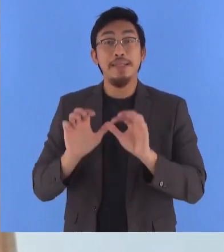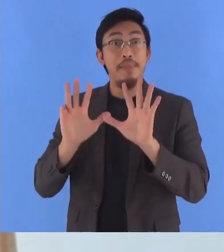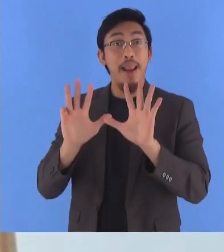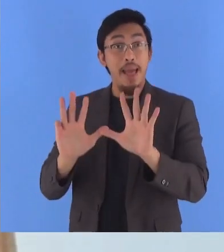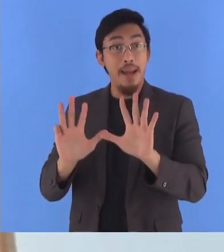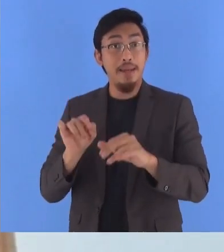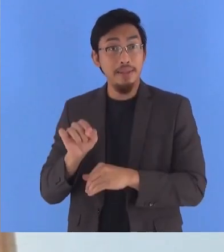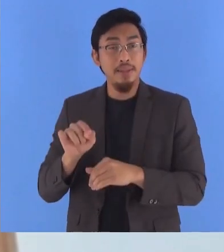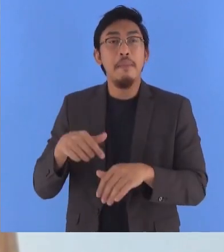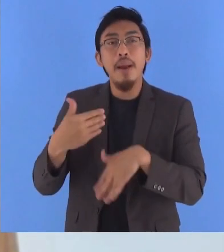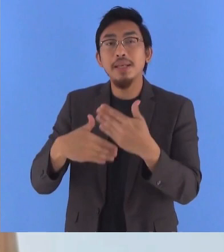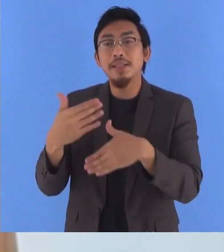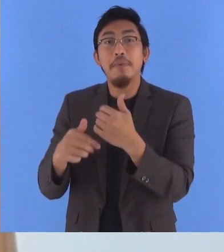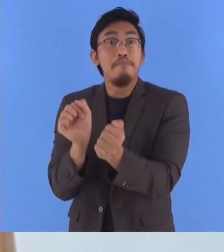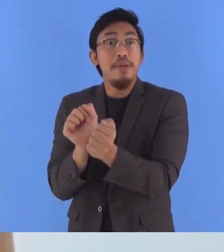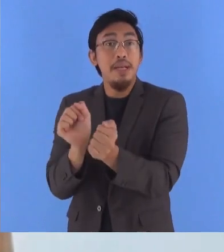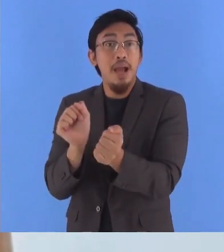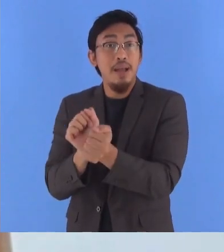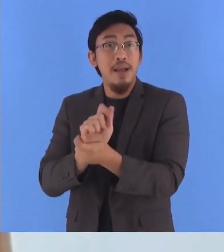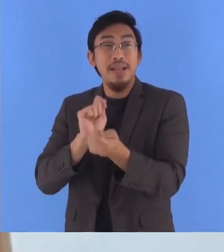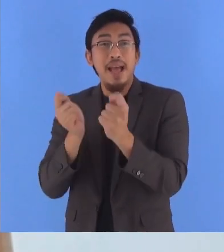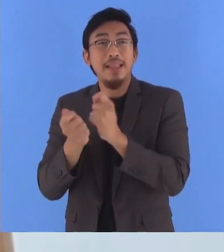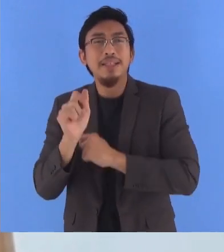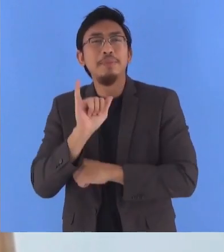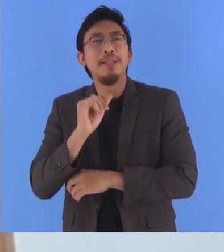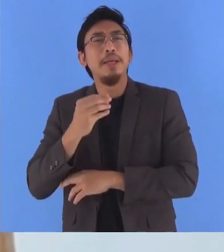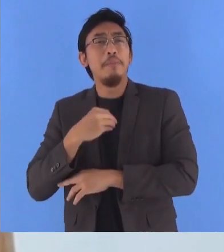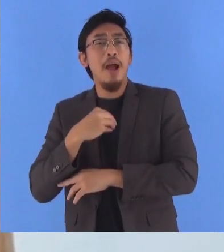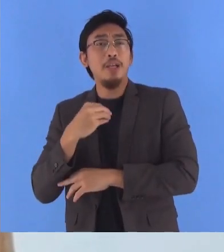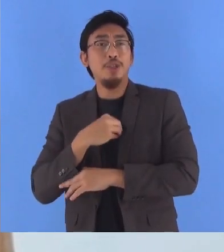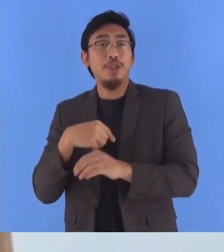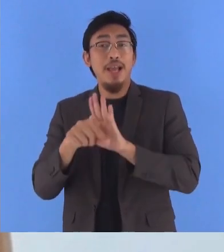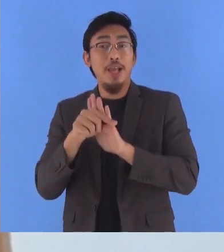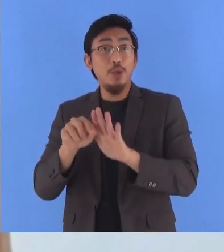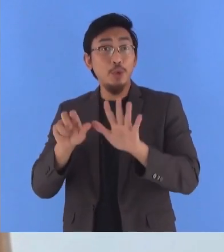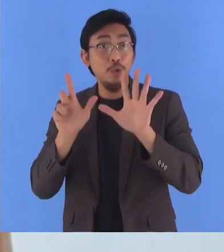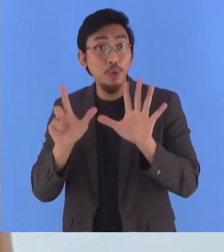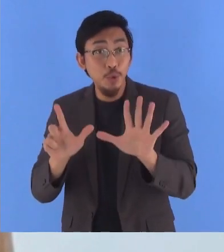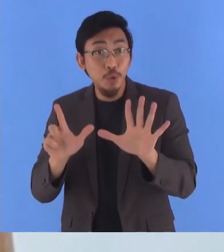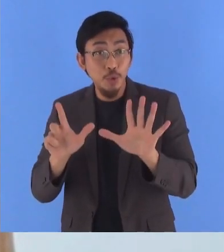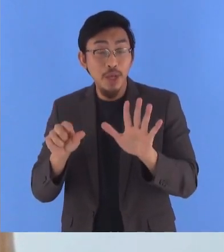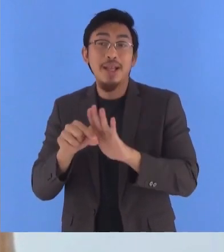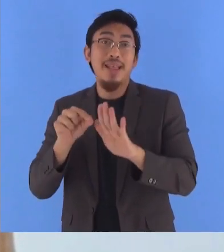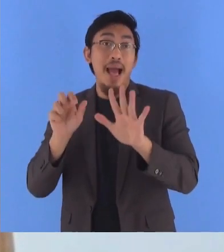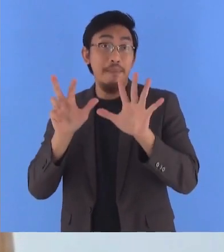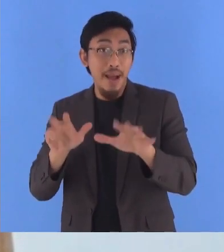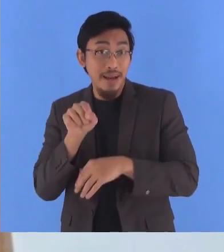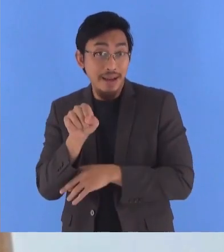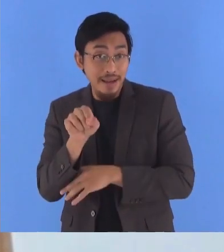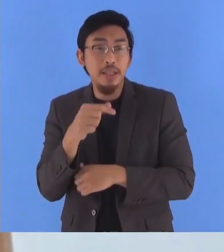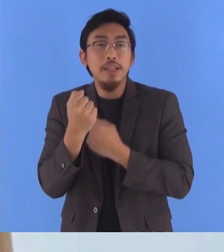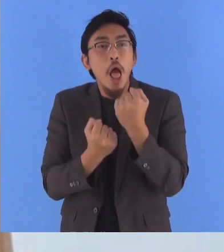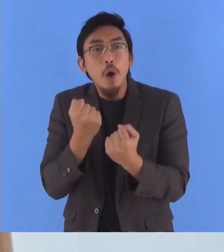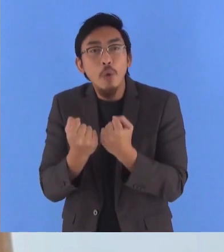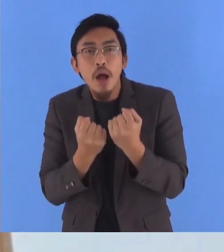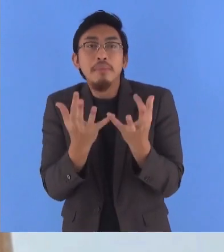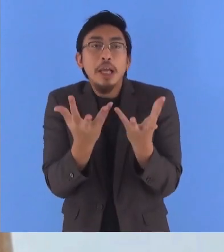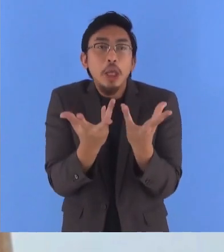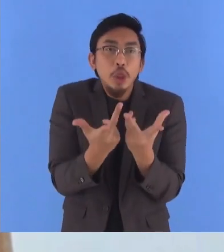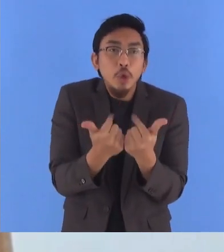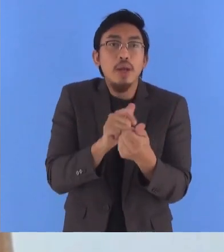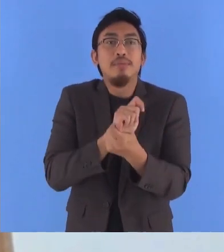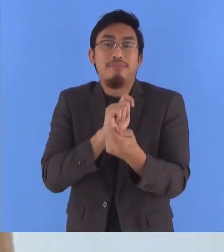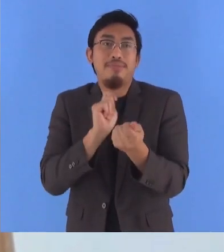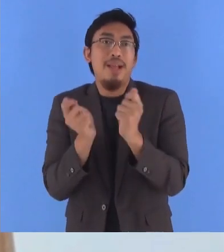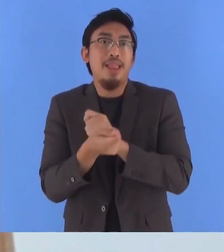1 tahun ayat 9 pelaksanaan pidana pengganti sebagaimana dimaksud pada ayat